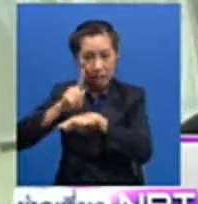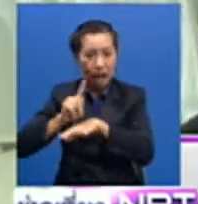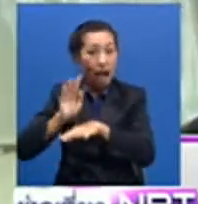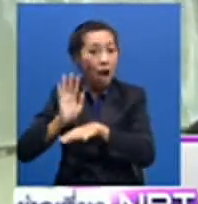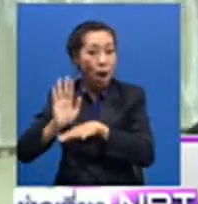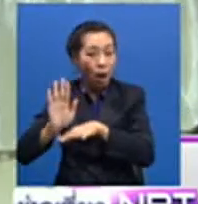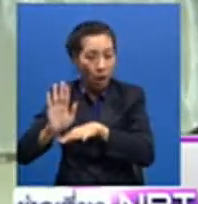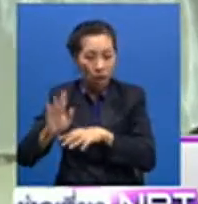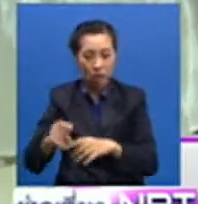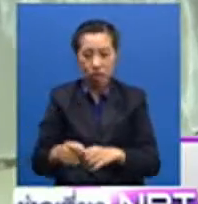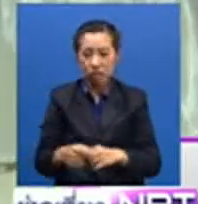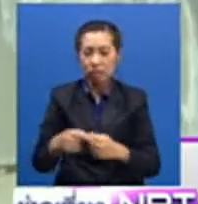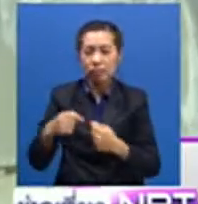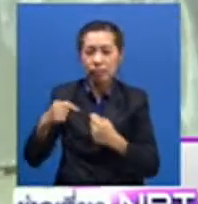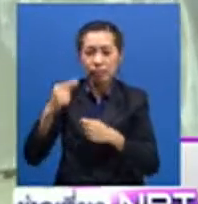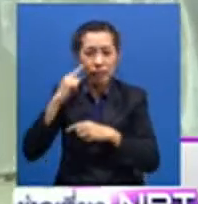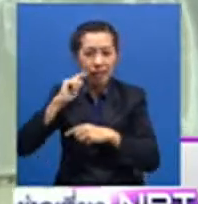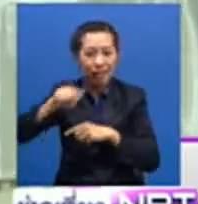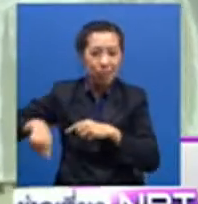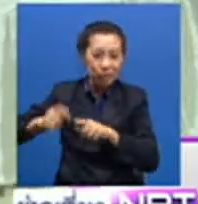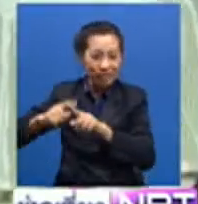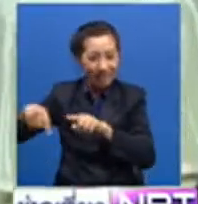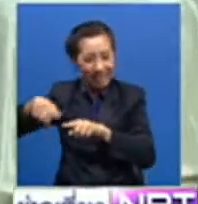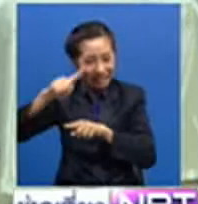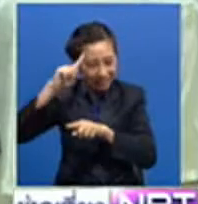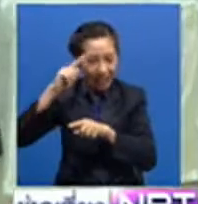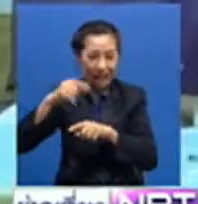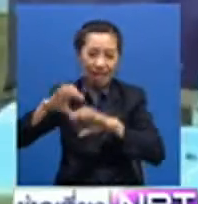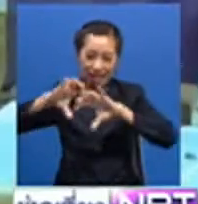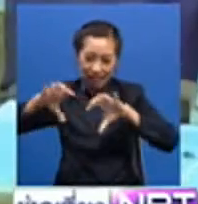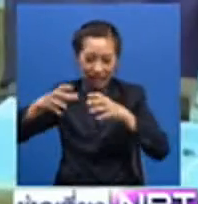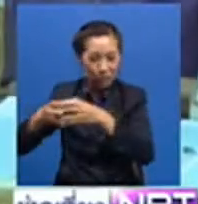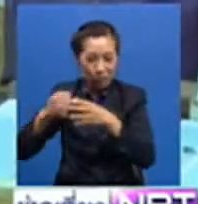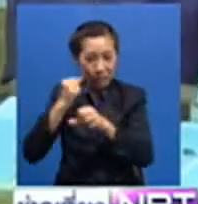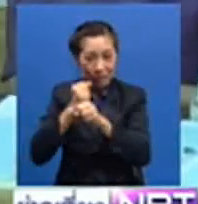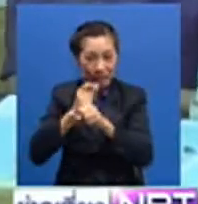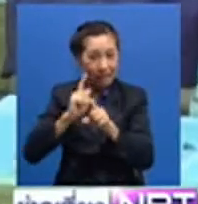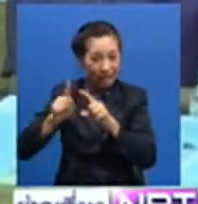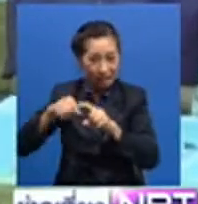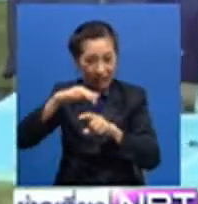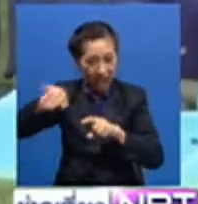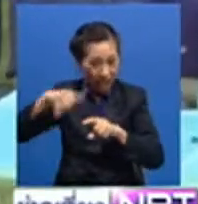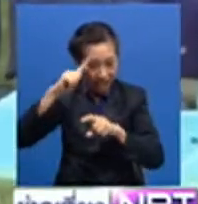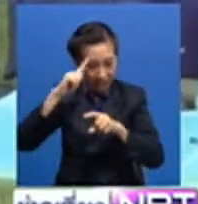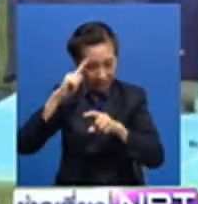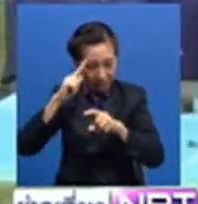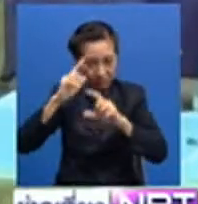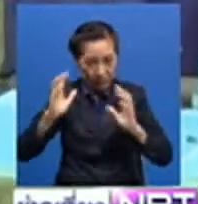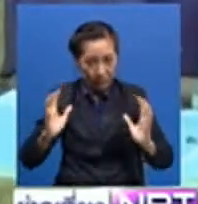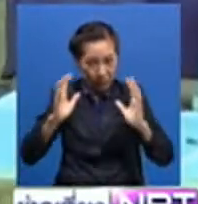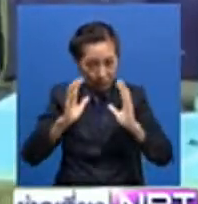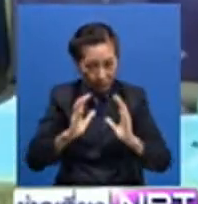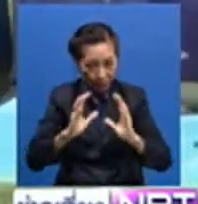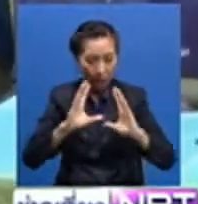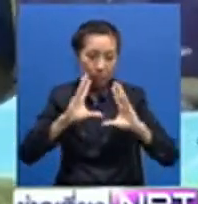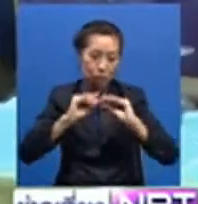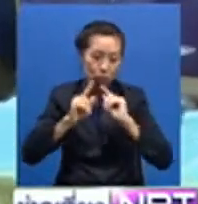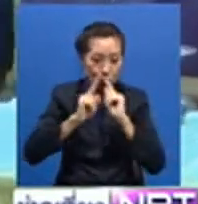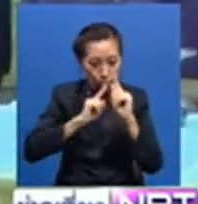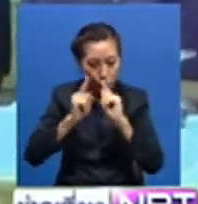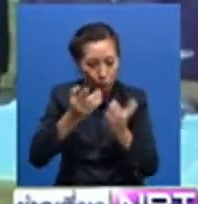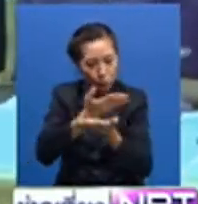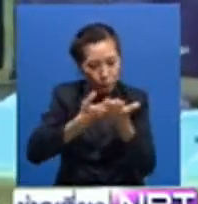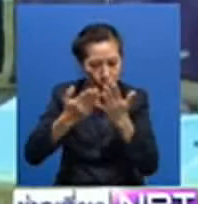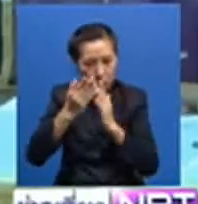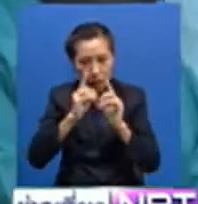จังหวัดอุดรมีชัยและหัวหน้าส่วนราชการจังหวัดอุดรมีชัยที่เกี่ยวข้องประเทศกัมพูชาหารือการแก้ปัญหา